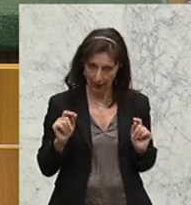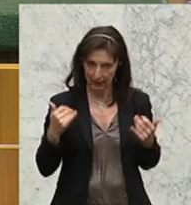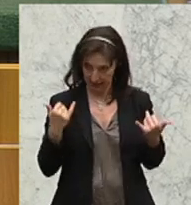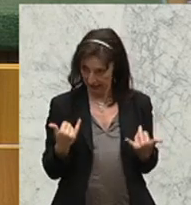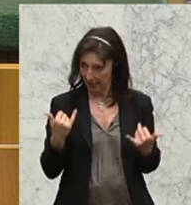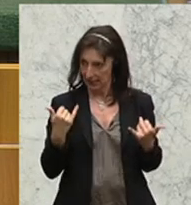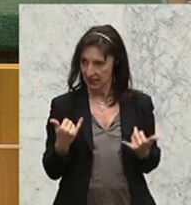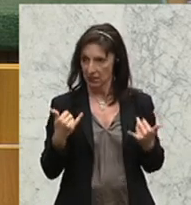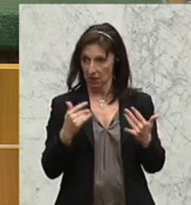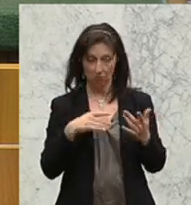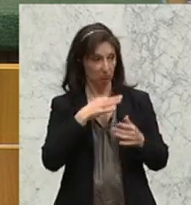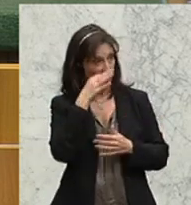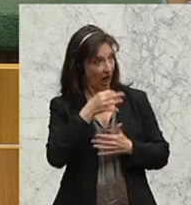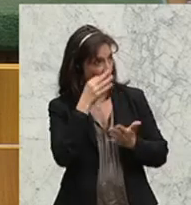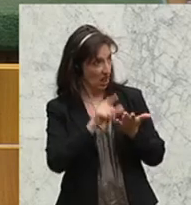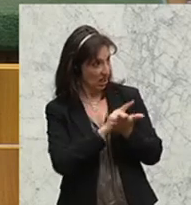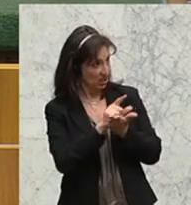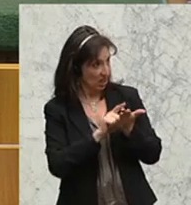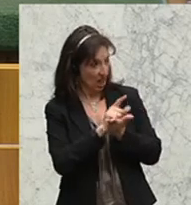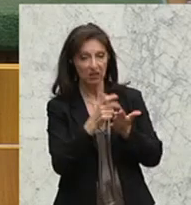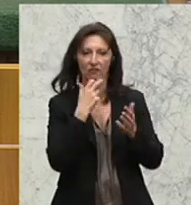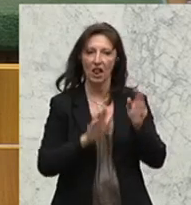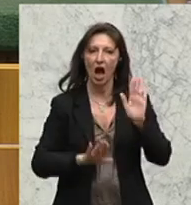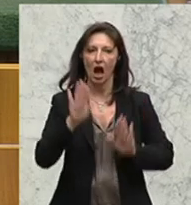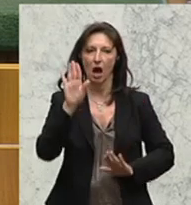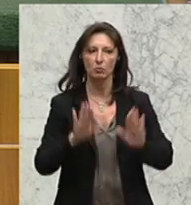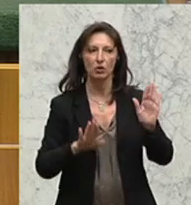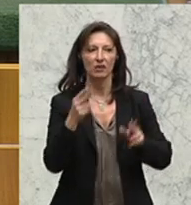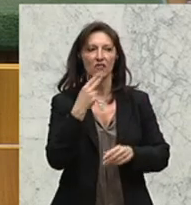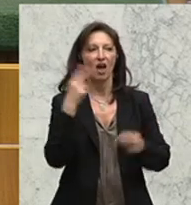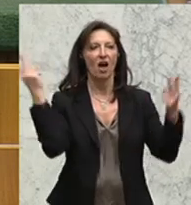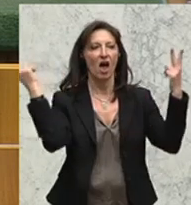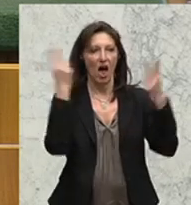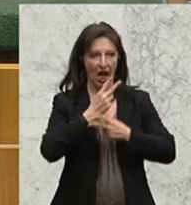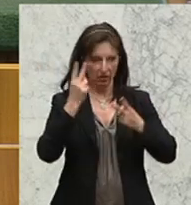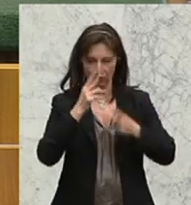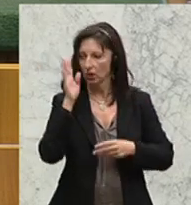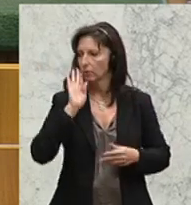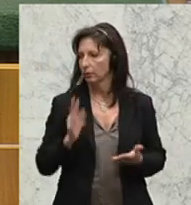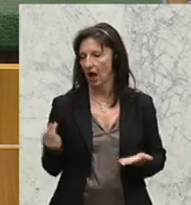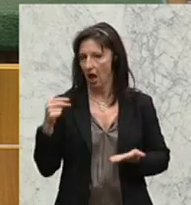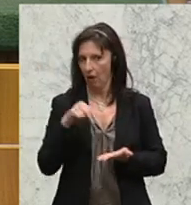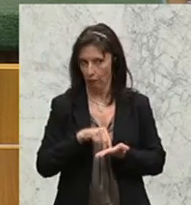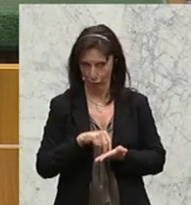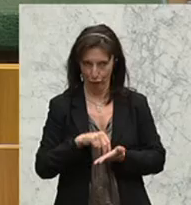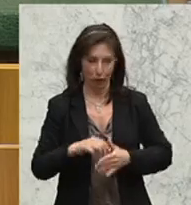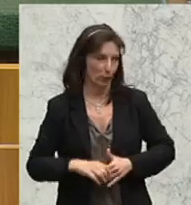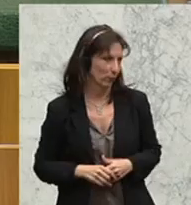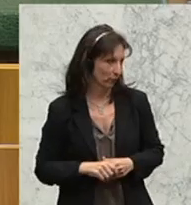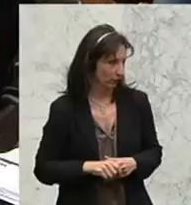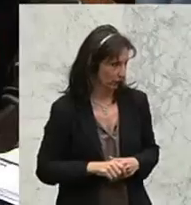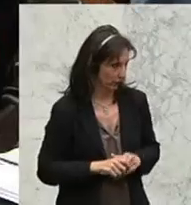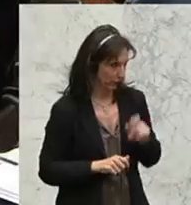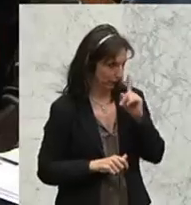eben dargestellten Redezeiten und ich bitte jene Damen und Herren, die diesem Vorschlag zustimmen, um ein diesbezügliches